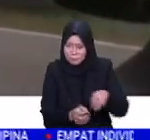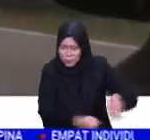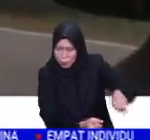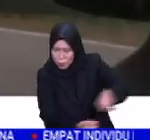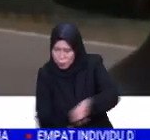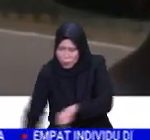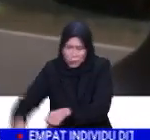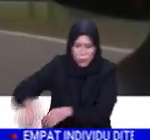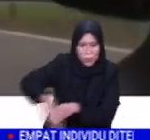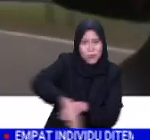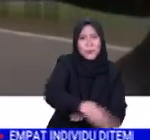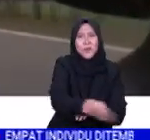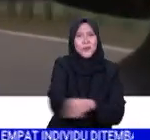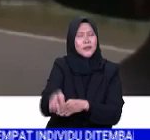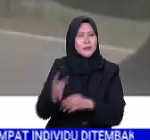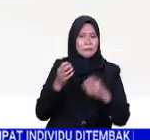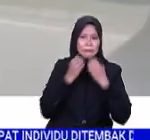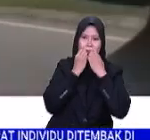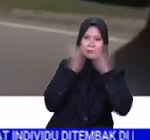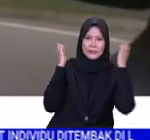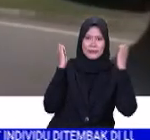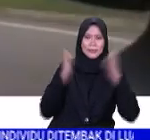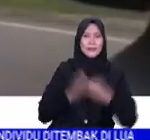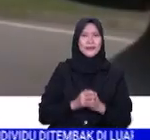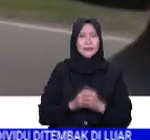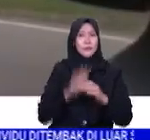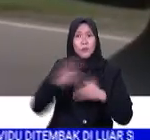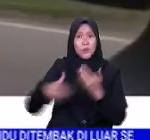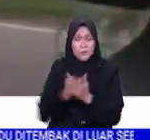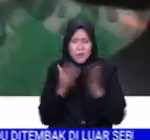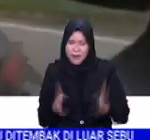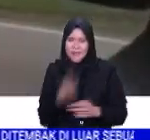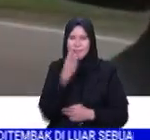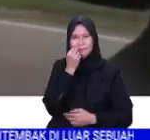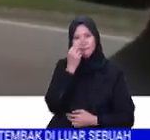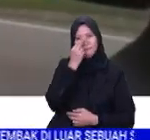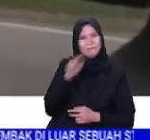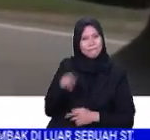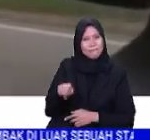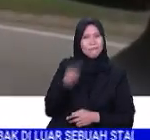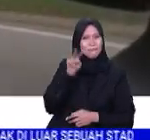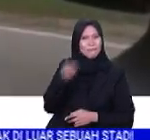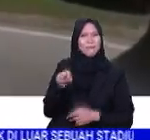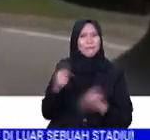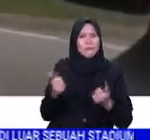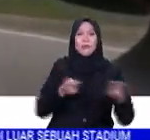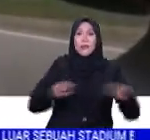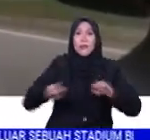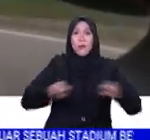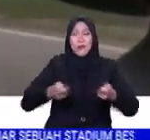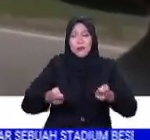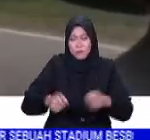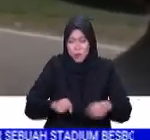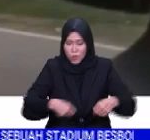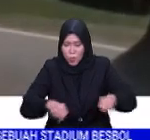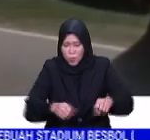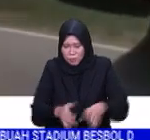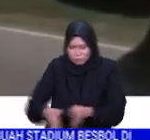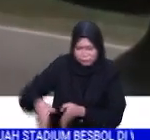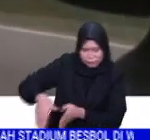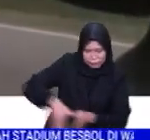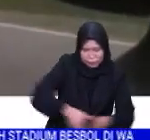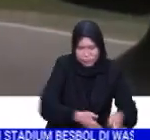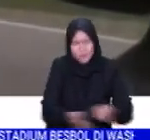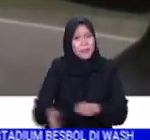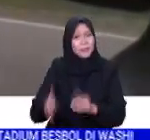baring meraih perhatian warga maya. Rata-rata netizen terhibur dengan aksi itu kerana dia dapat mengawal motosikal dengan cekap dan